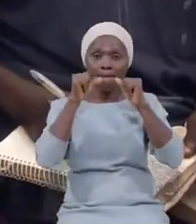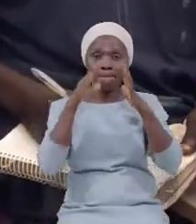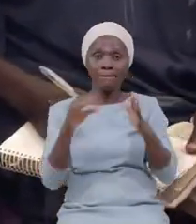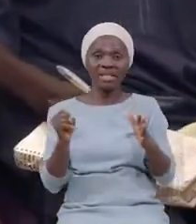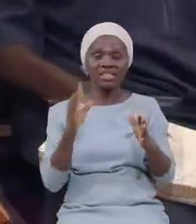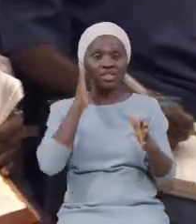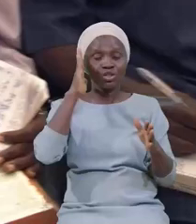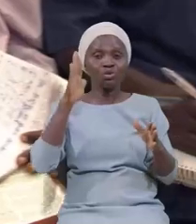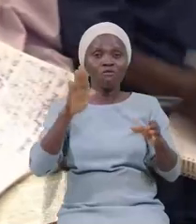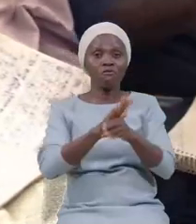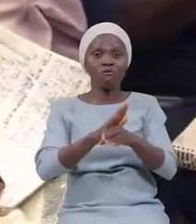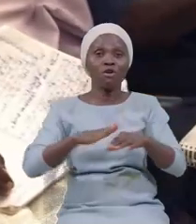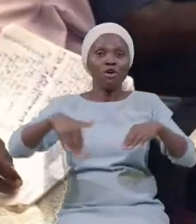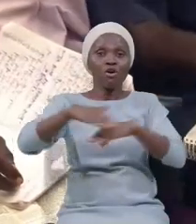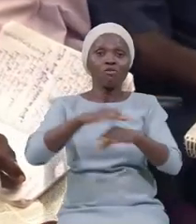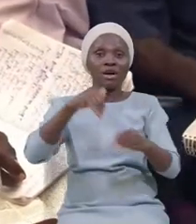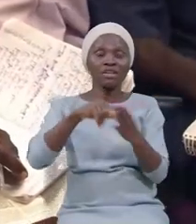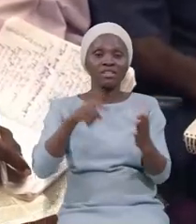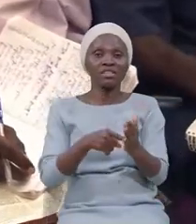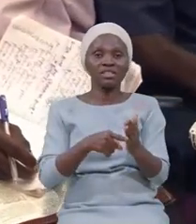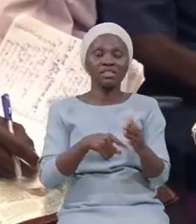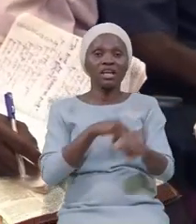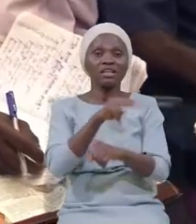les bénédictions vont déborder dans notre pays ici.